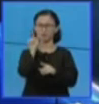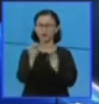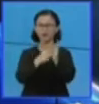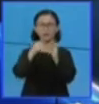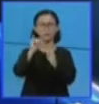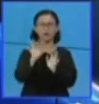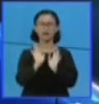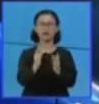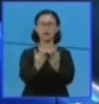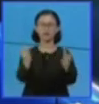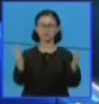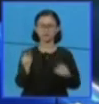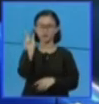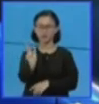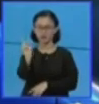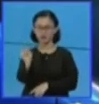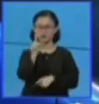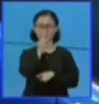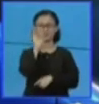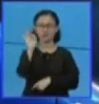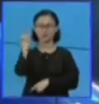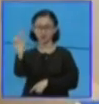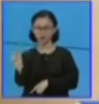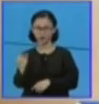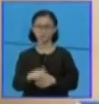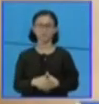untuk 100 orang pasien.